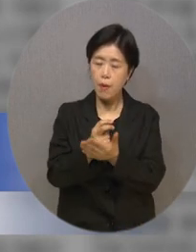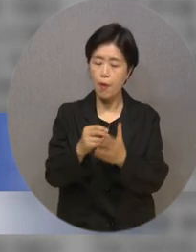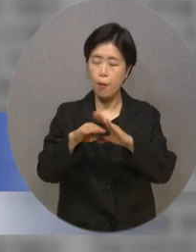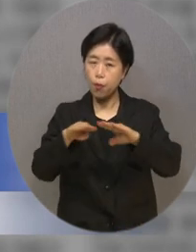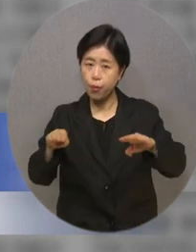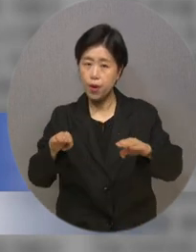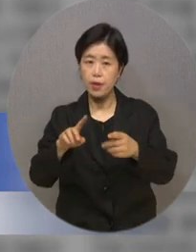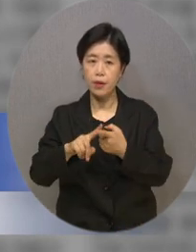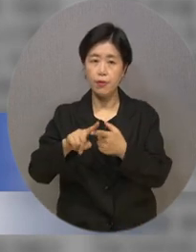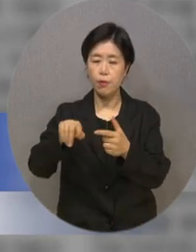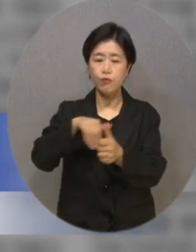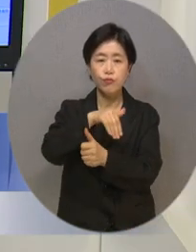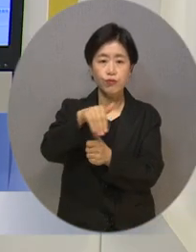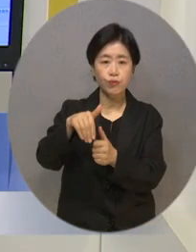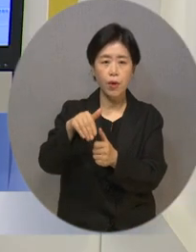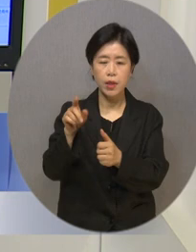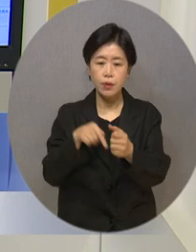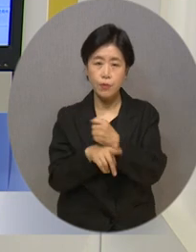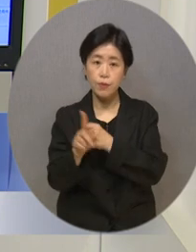있습니다